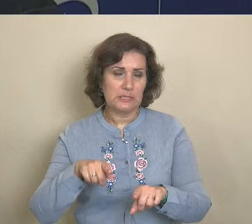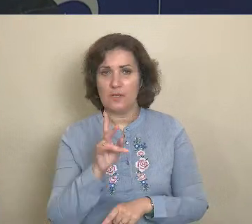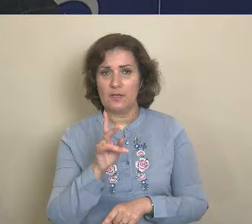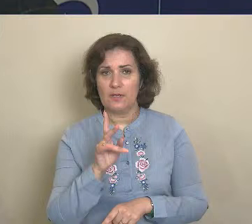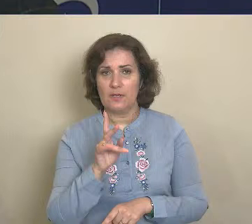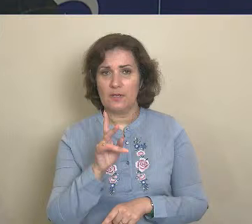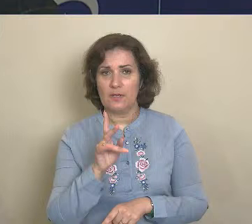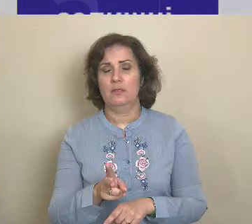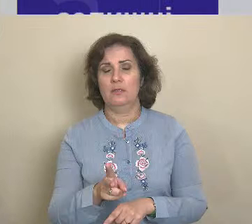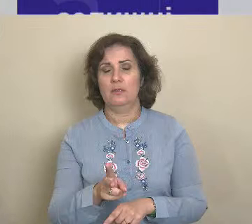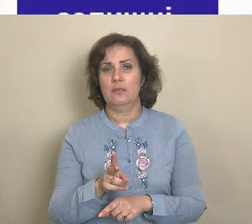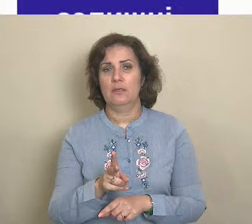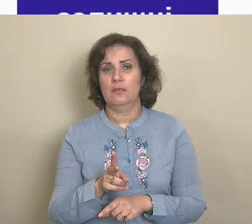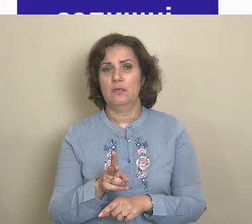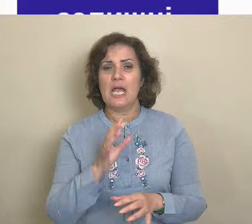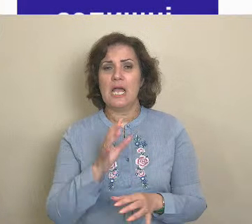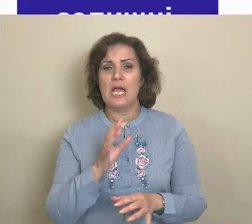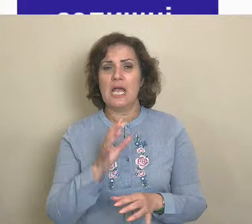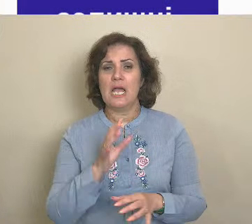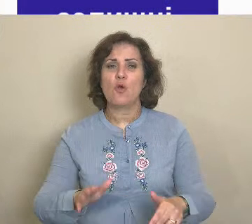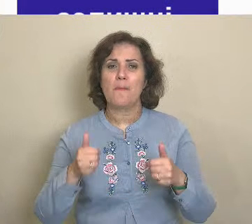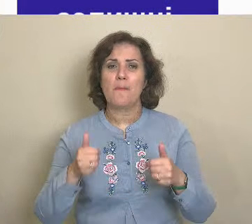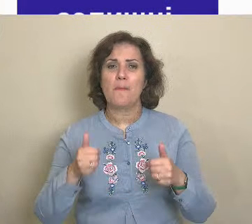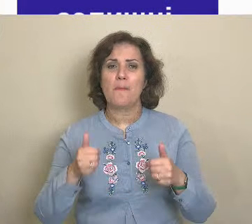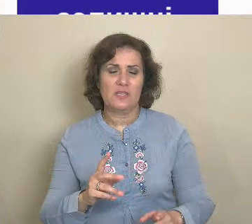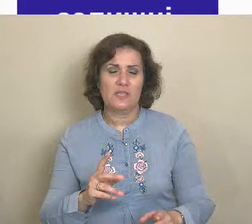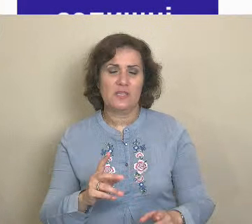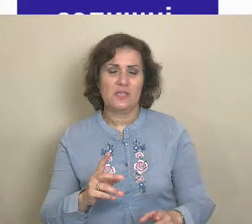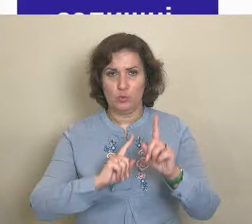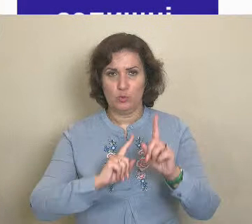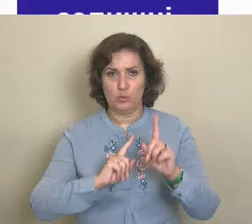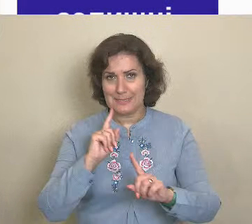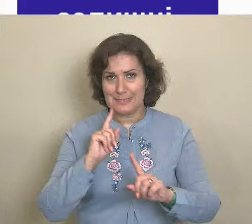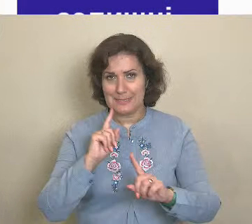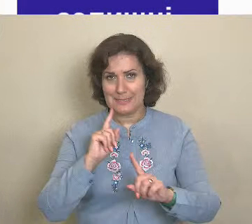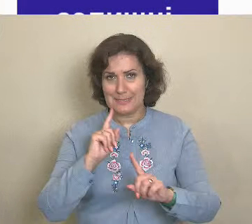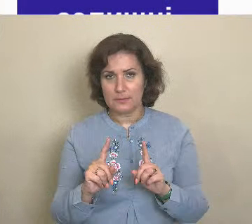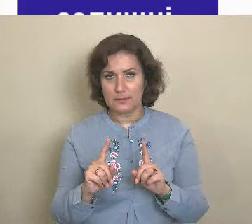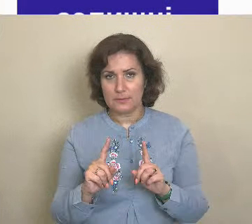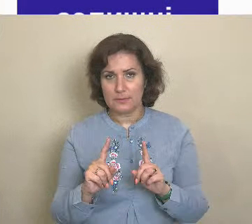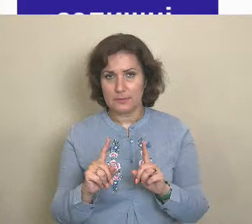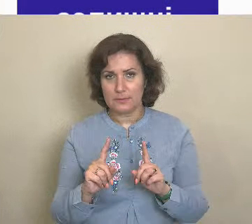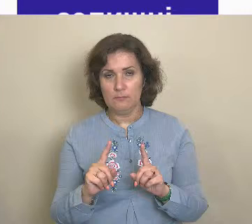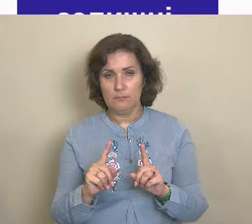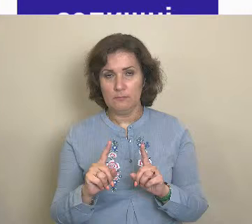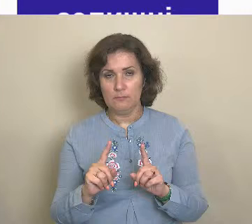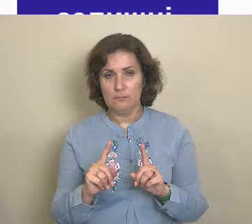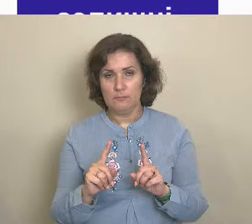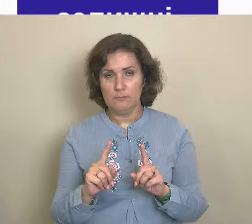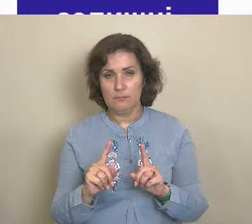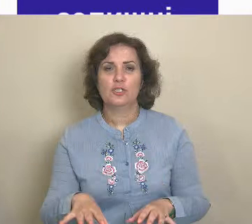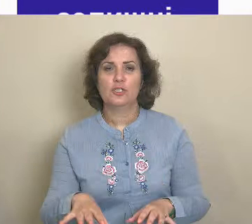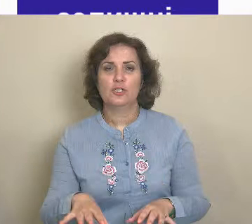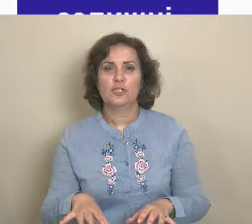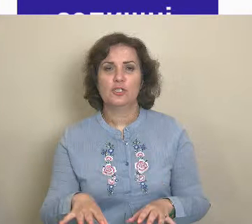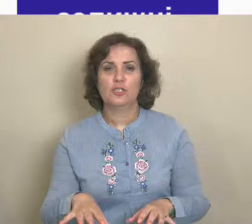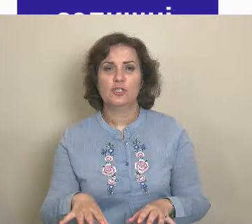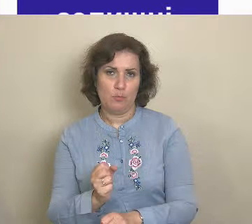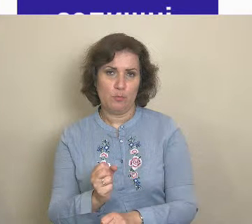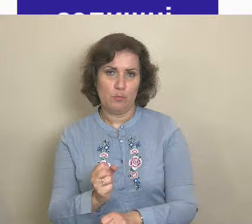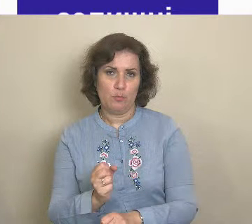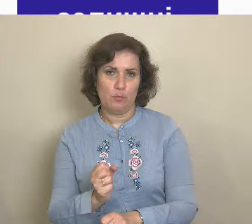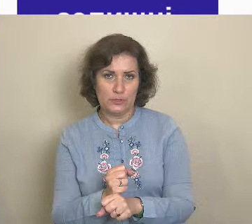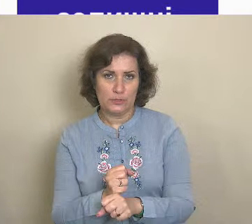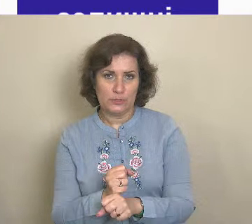173. Рекомендований на першому засіданні It is recommended that TSC at its meeting should